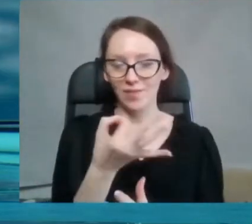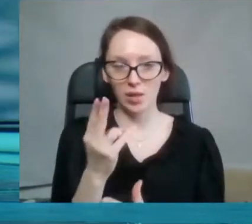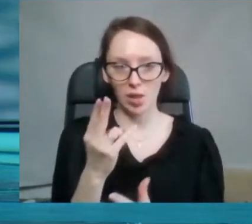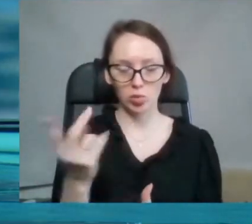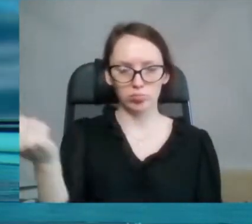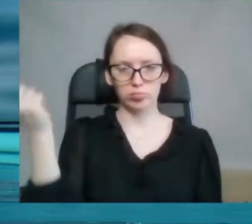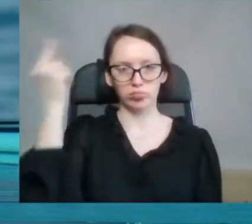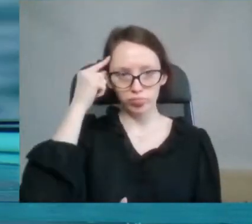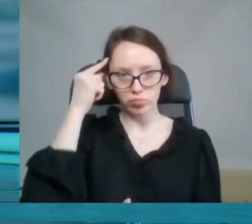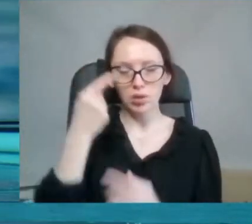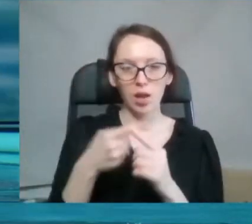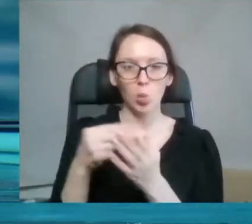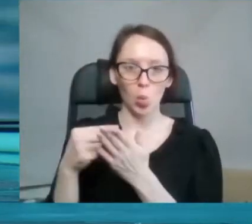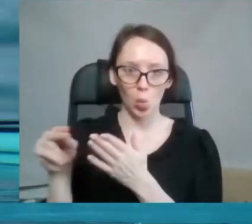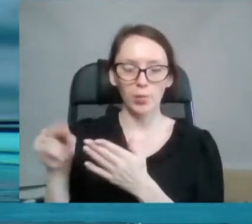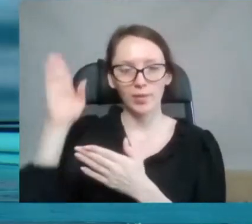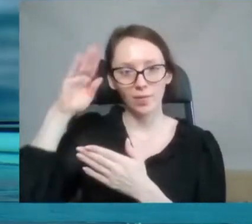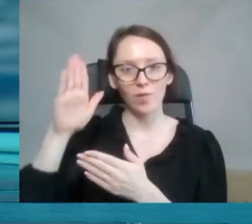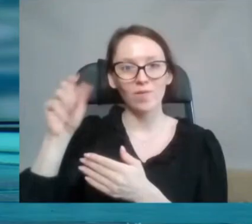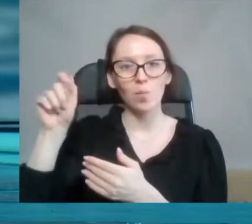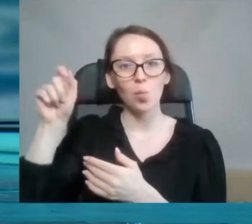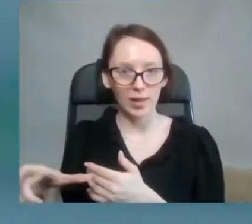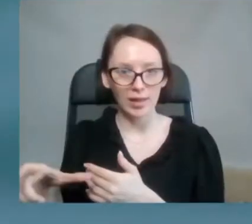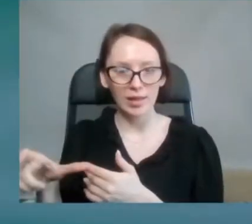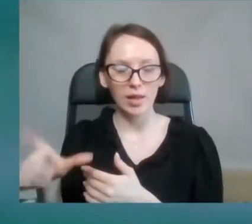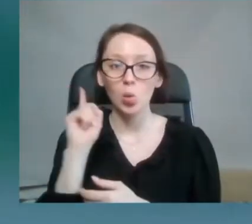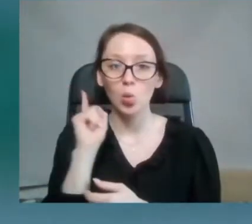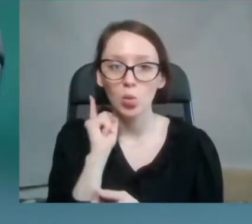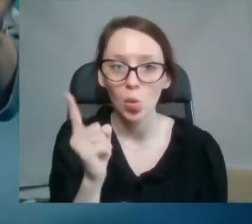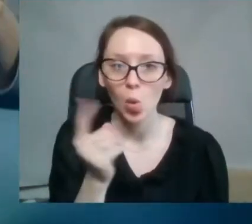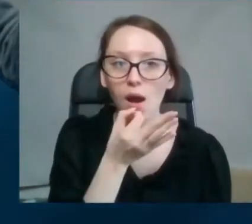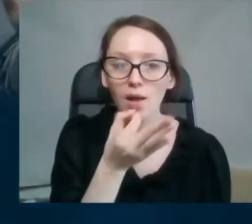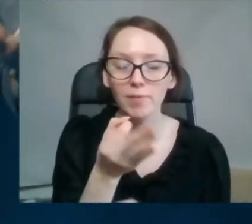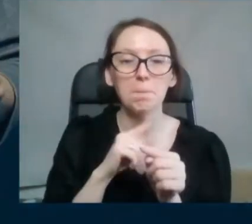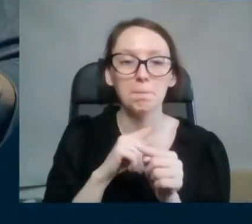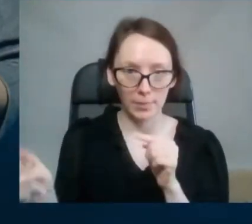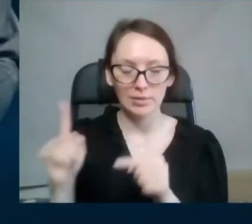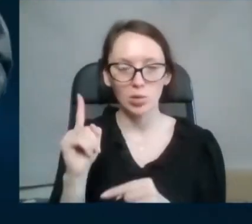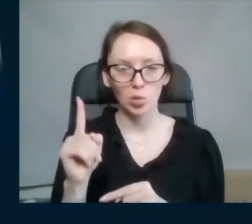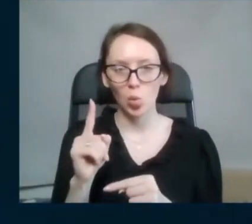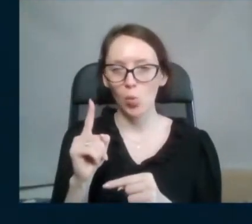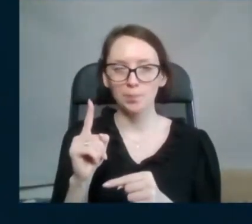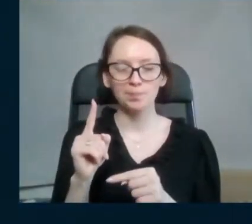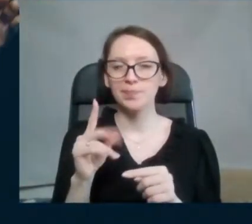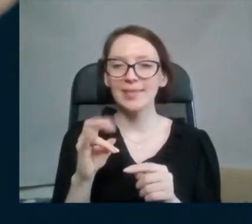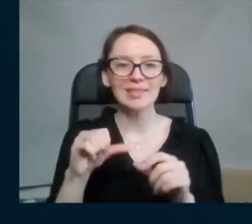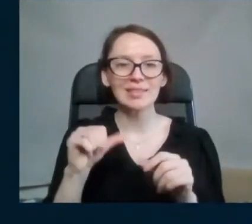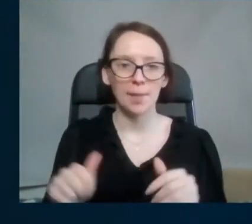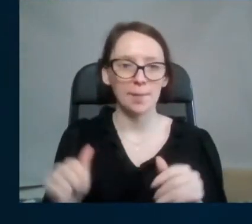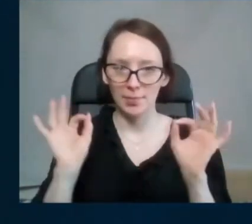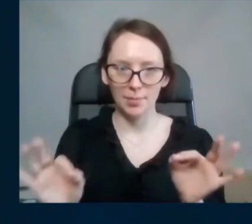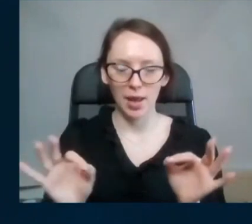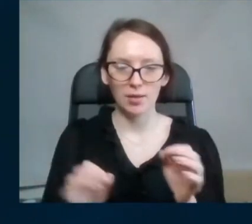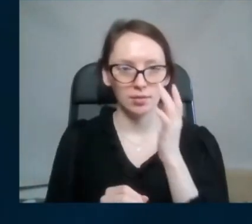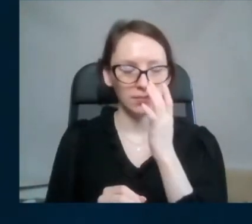это купить бутилированную воду. Но ответ быстрый, но далеко не самый оптимальный.